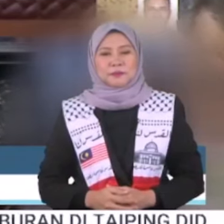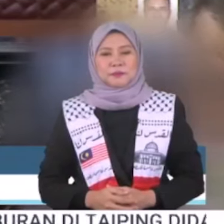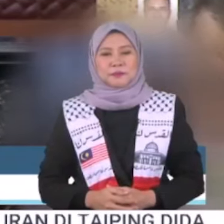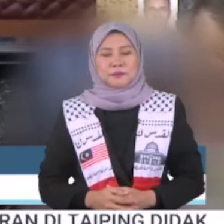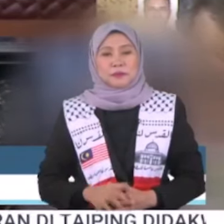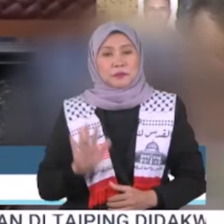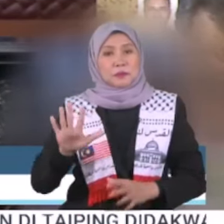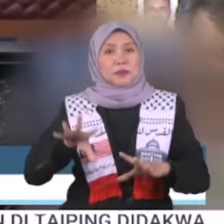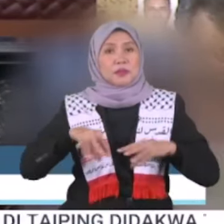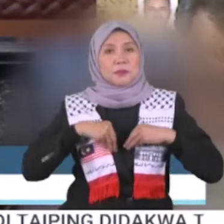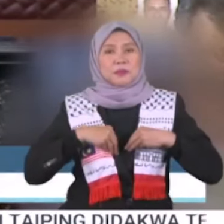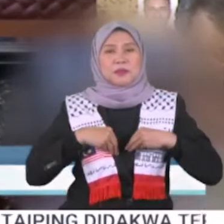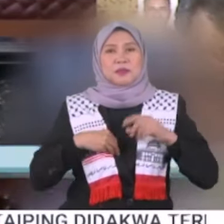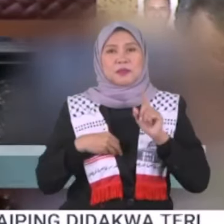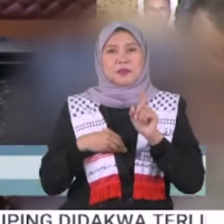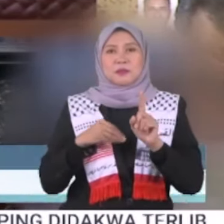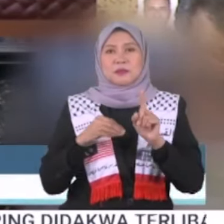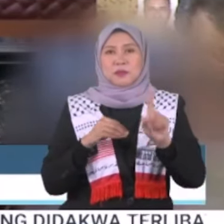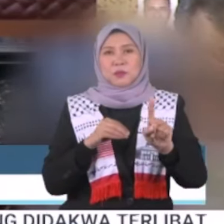Pula telah menerima sebanyak